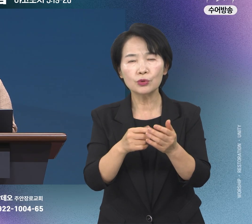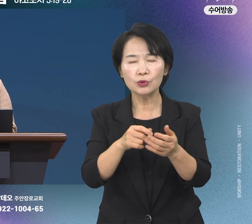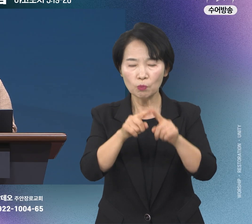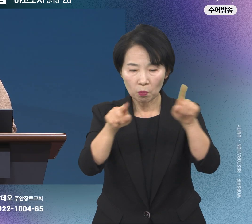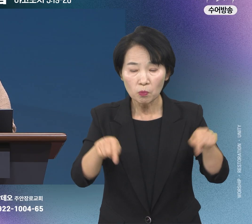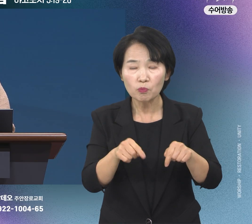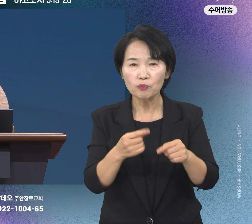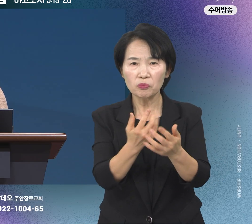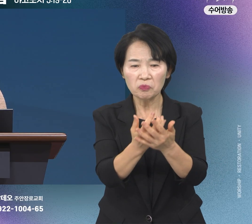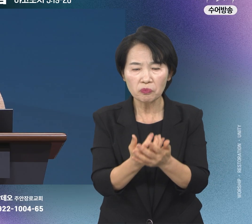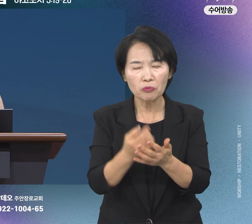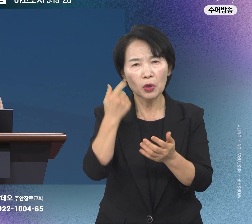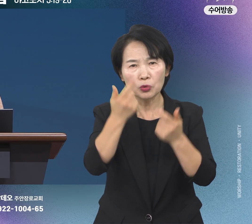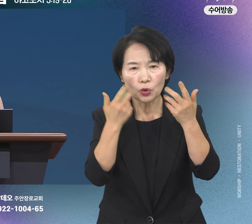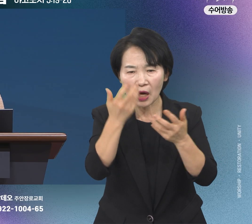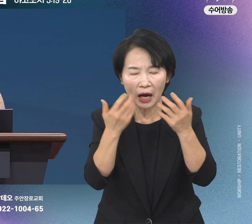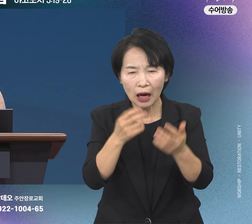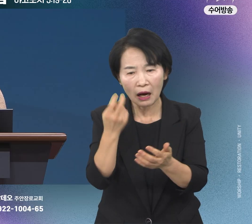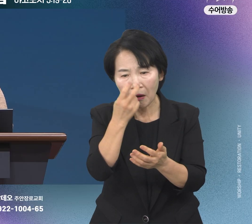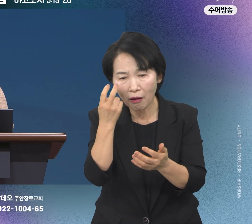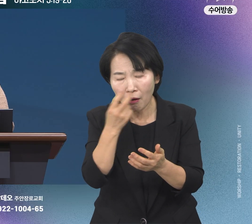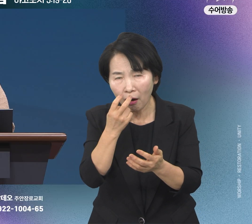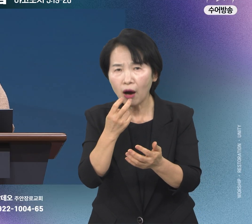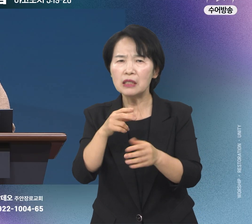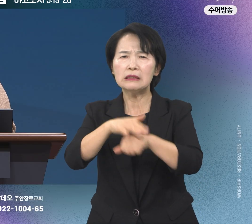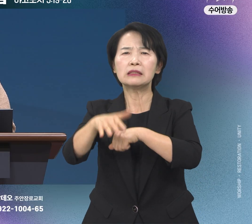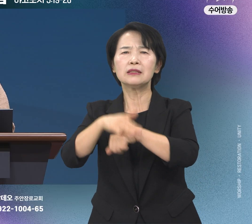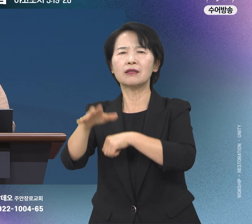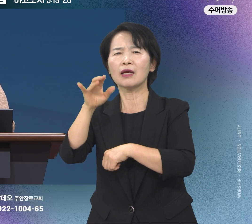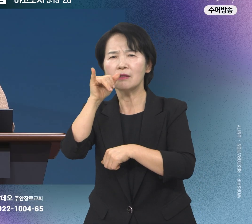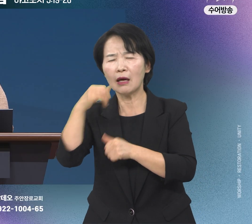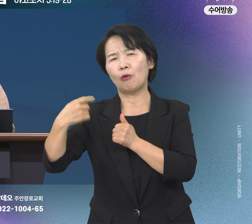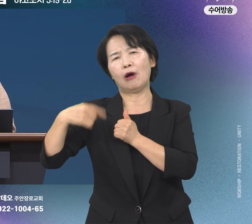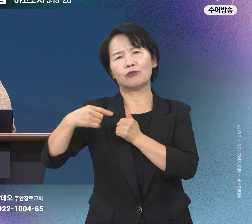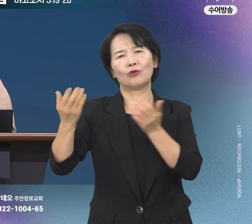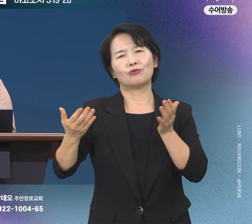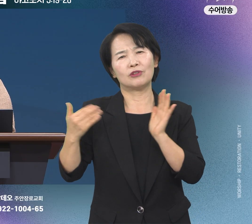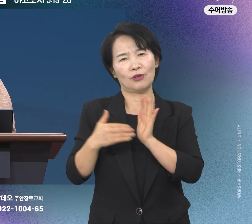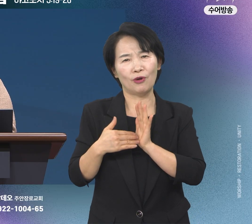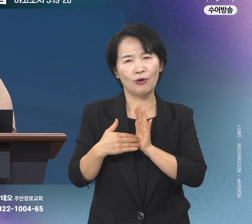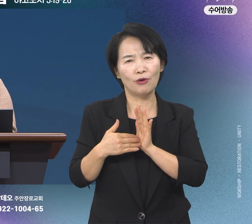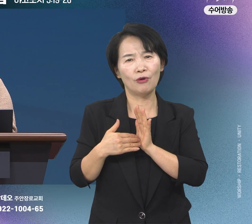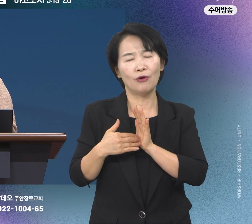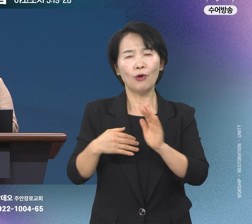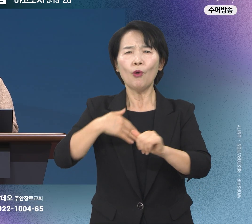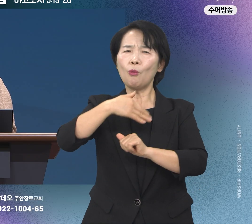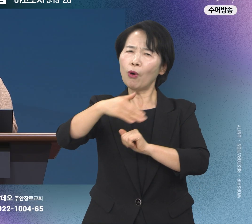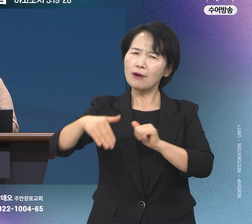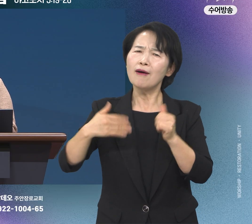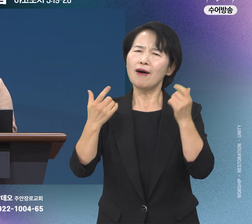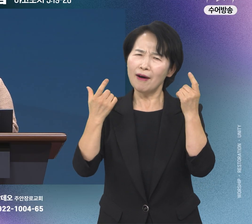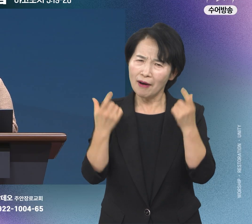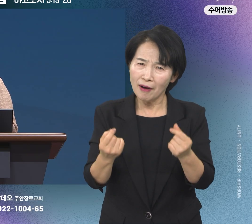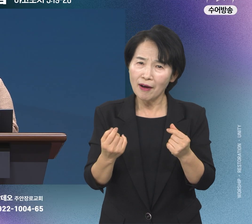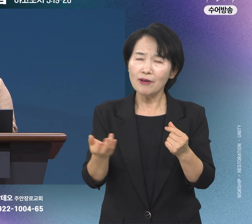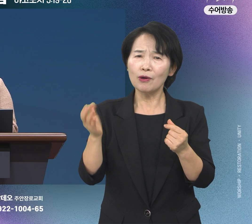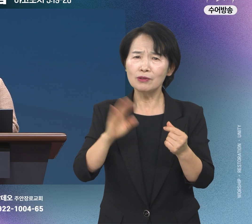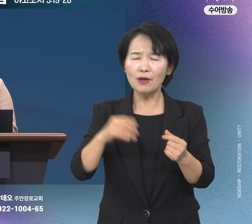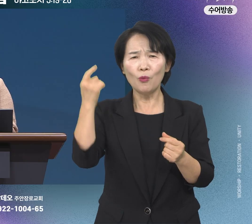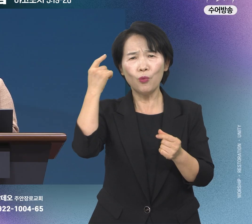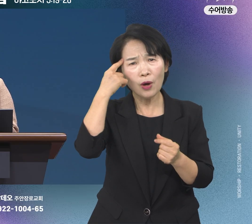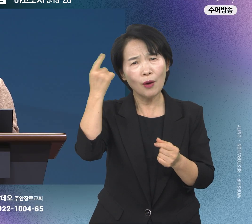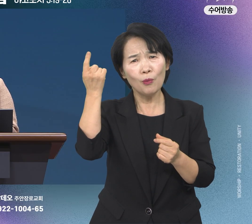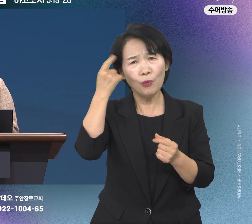잘 해주셨던 분들이셨습니다. 근데 이런 환경에서 자란 제가 어떻게 신천지에